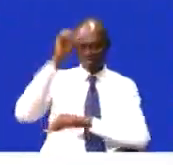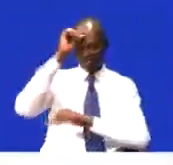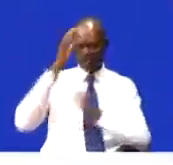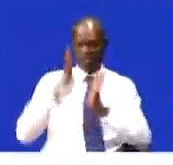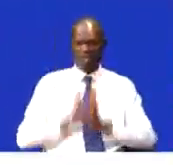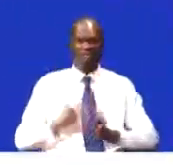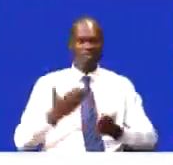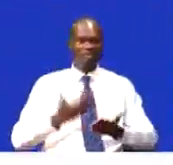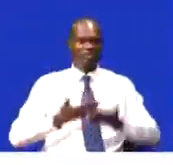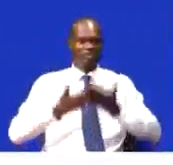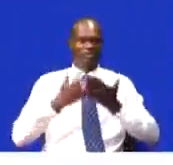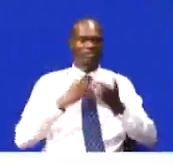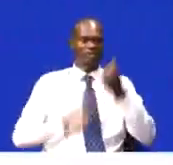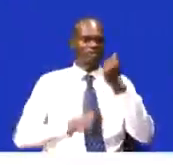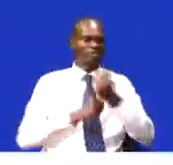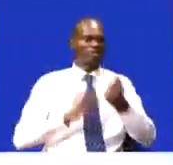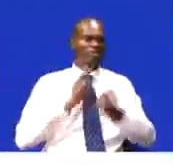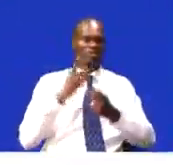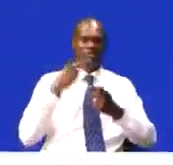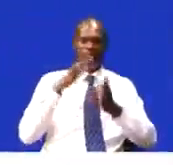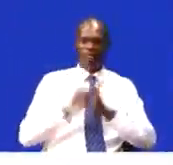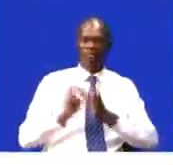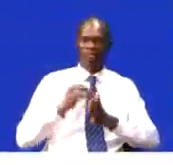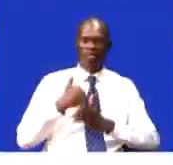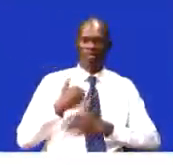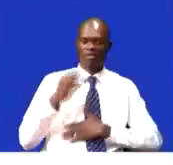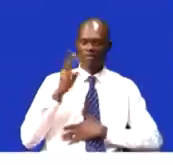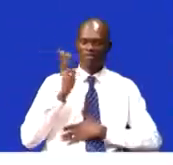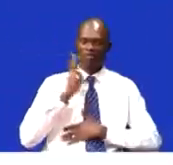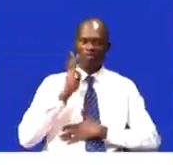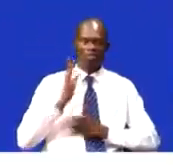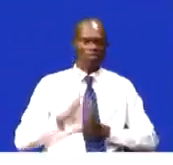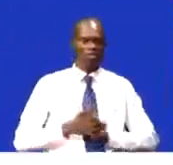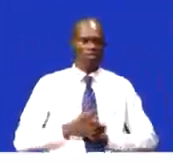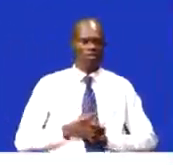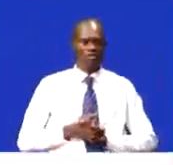support mondo mi pi oketi mondo mi wabed maonge gi sokoni.